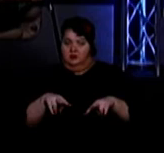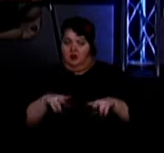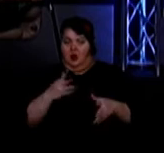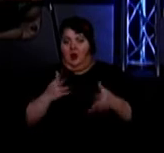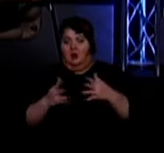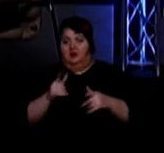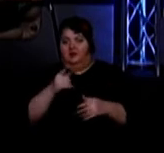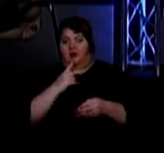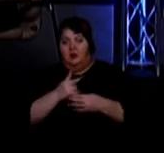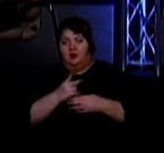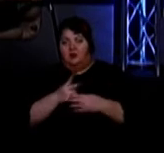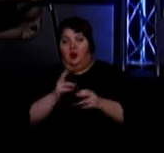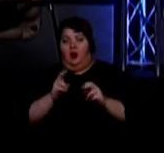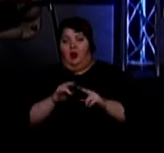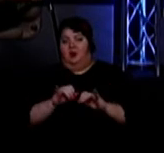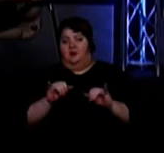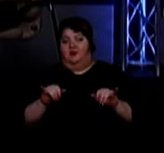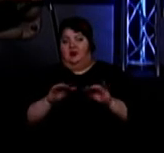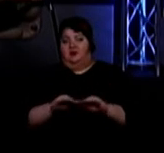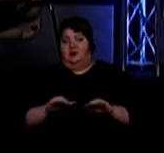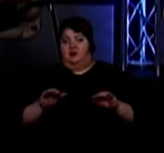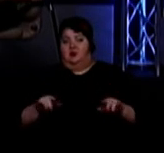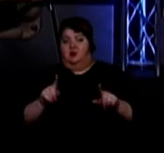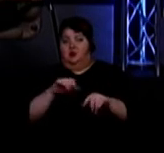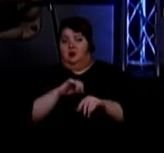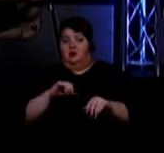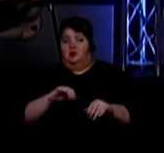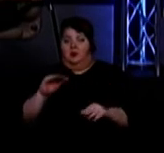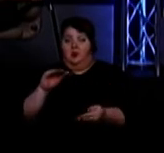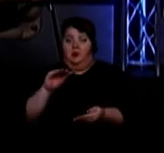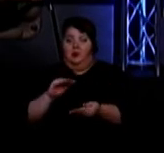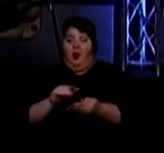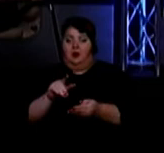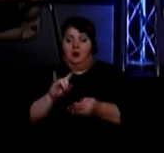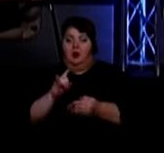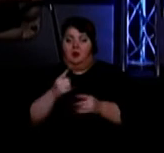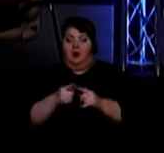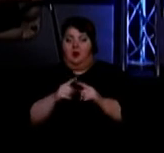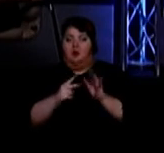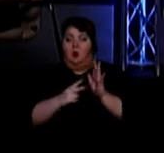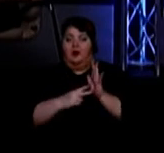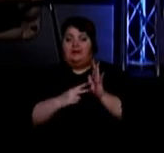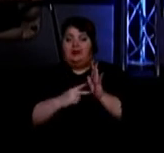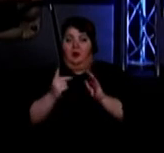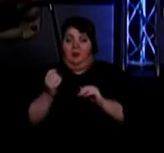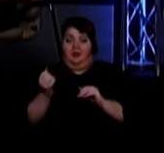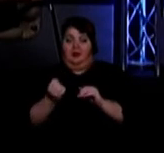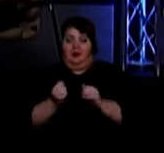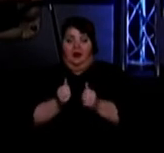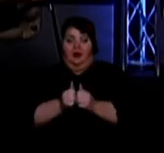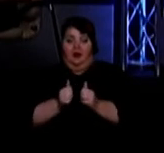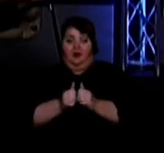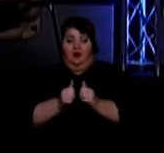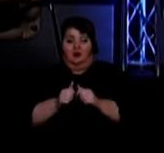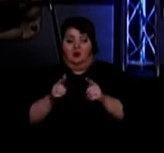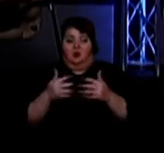Если вы посмотрите, вот как развиваются детки, вот это самый маленький, это ребеночек, которому 7 недель. Рядом возле него